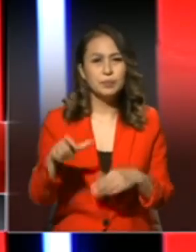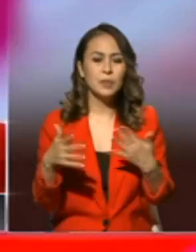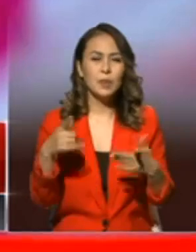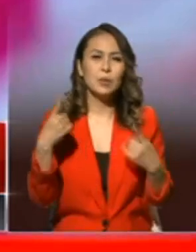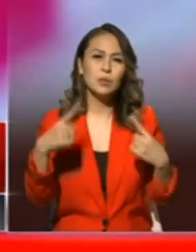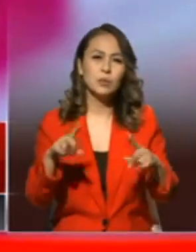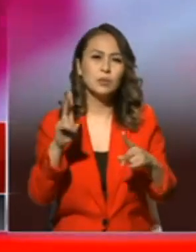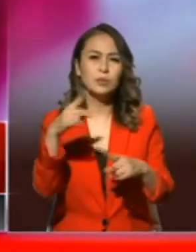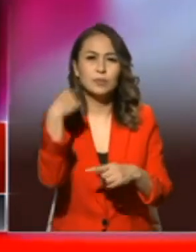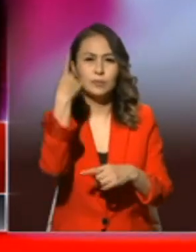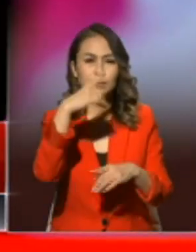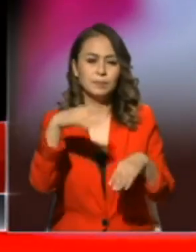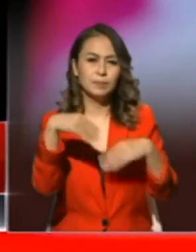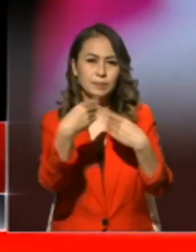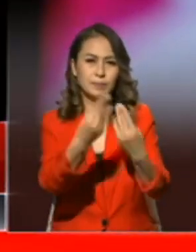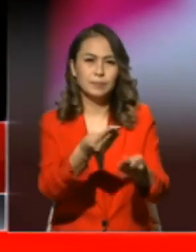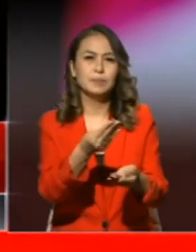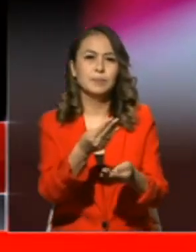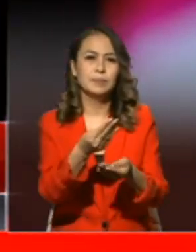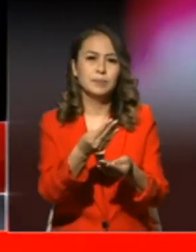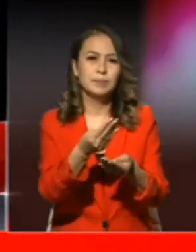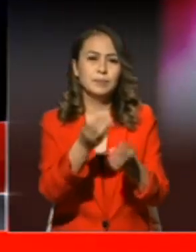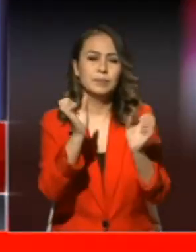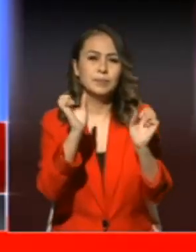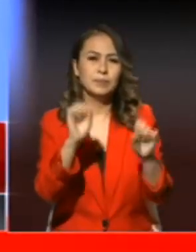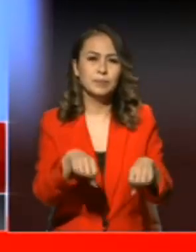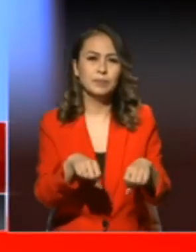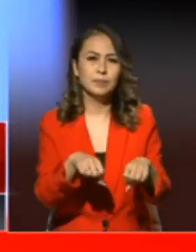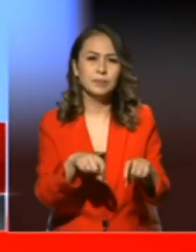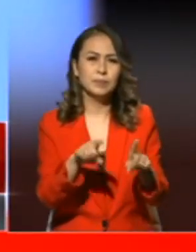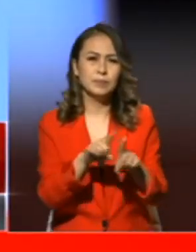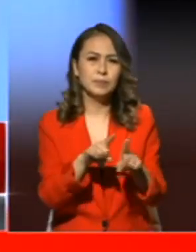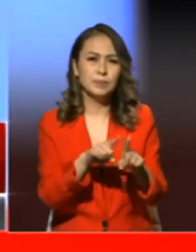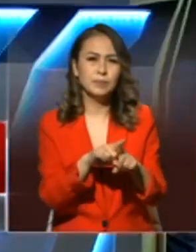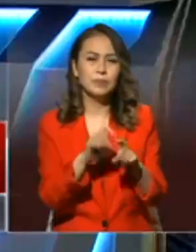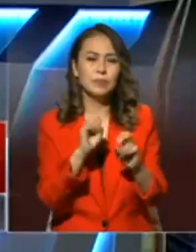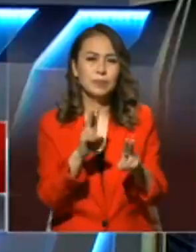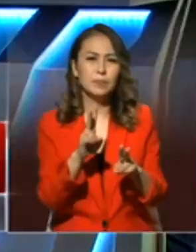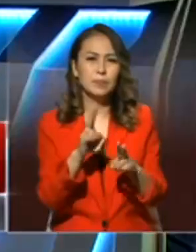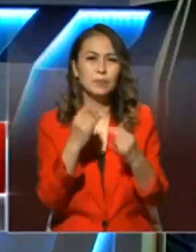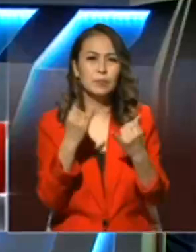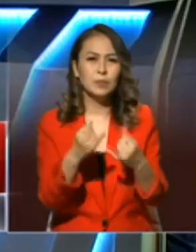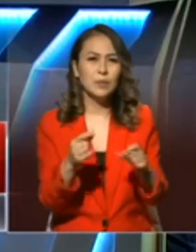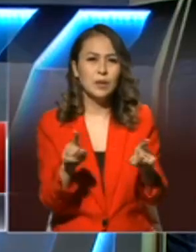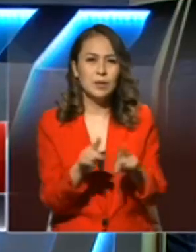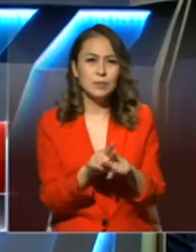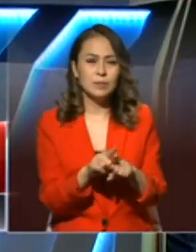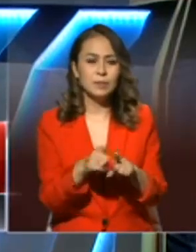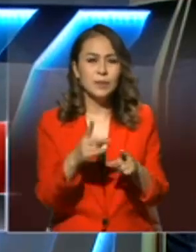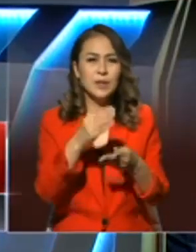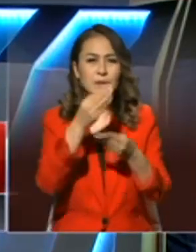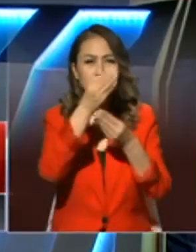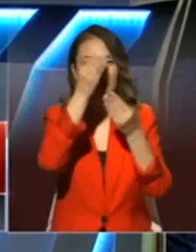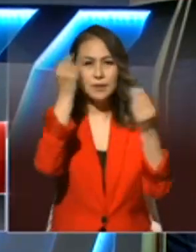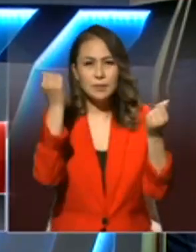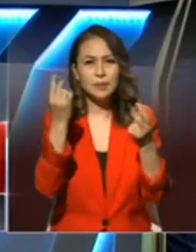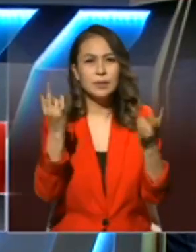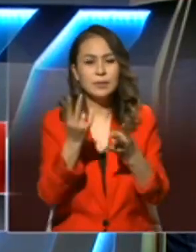қолдануға, донорлық мақсатында пайдалануға болады деген өз бір жаман ырым сияқты естіледі. Осы стереотиптен арылу үшін істейміз